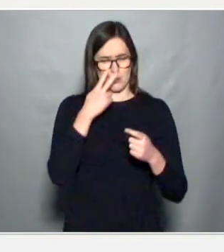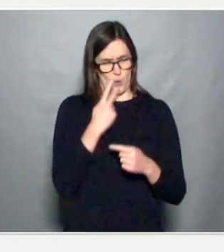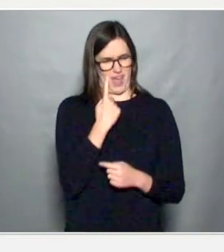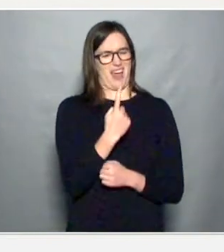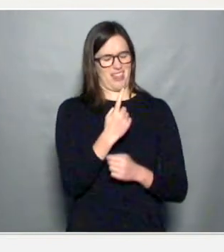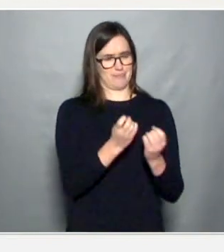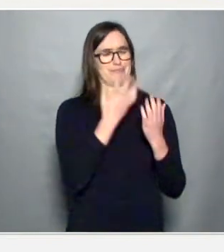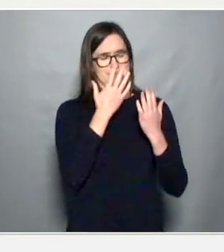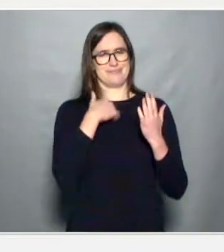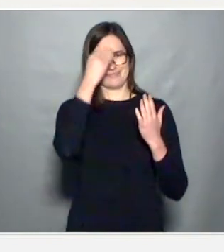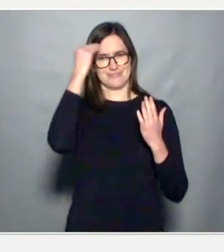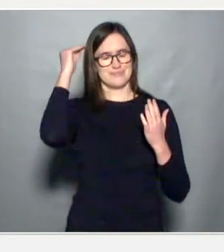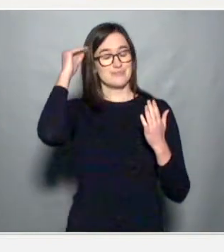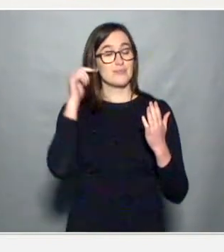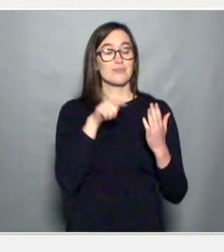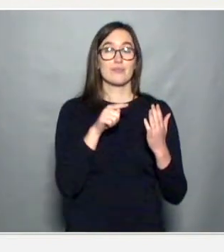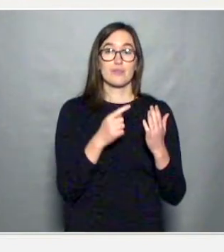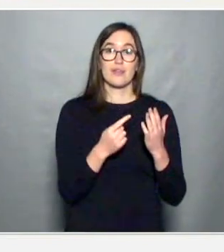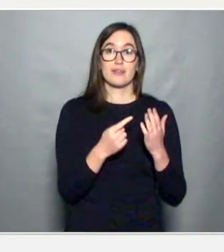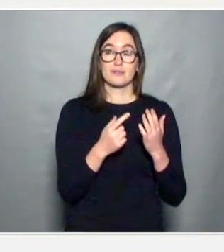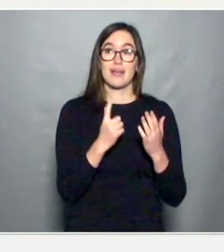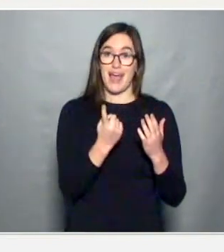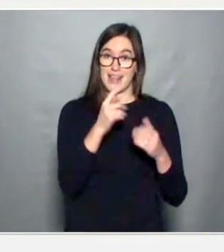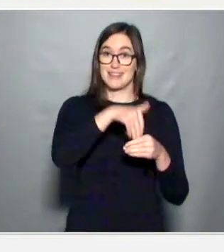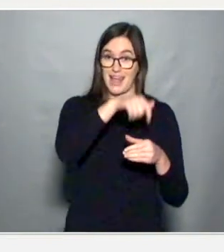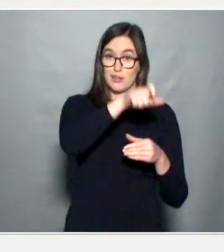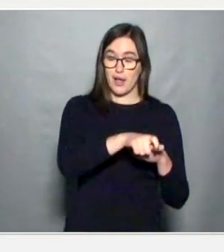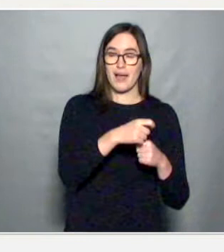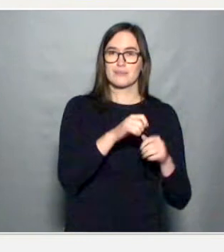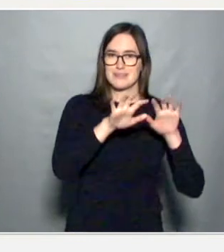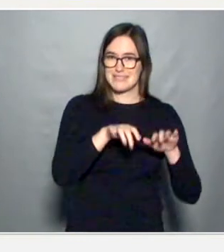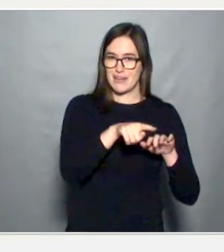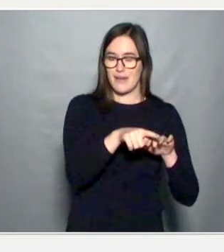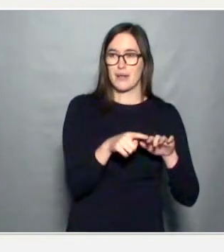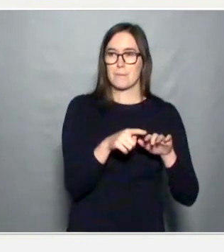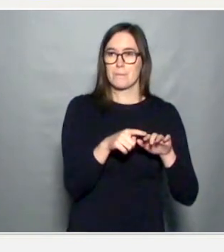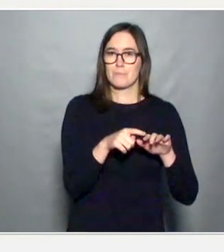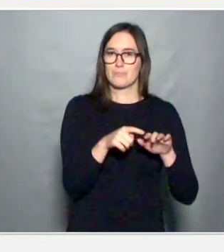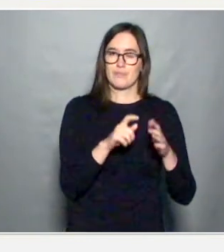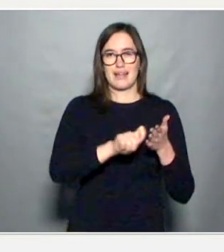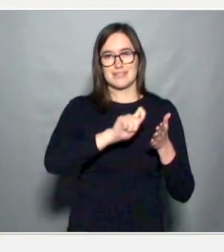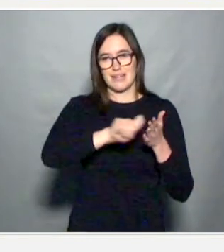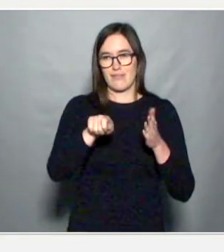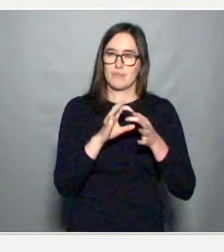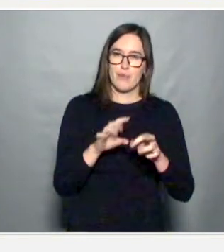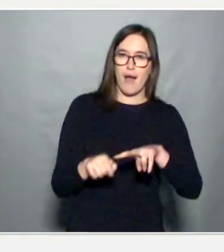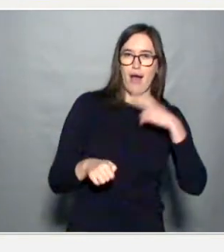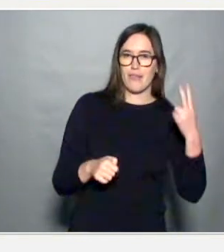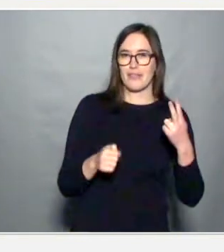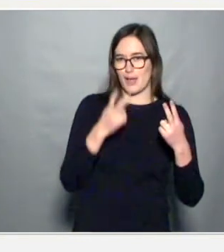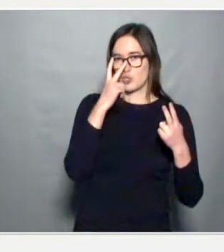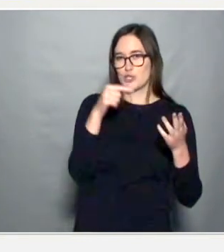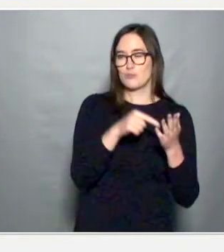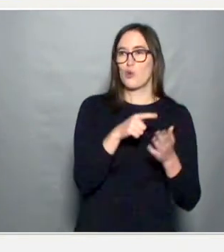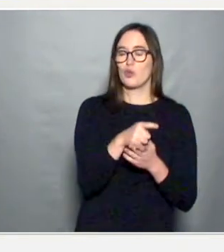en. För att det var nämligen en deltagare som hade skrivit en övrig synpunkt. Och då